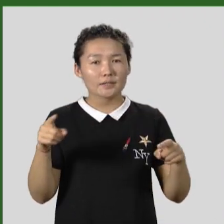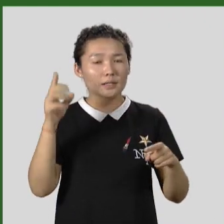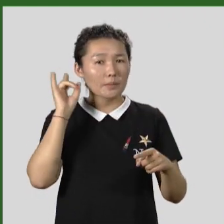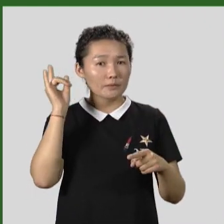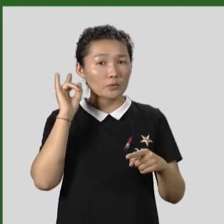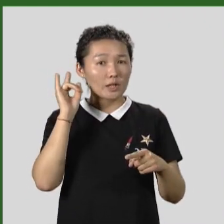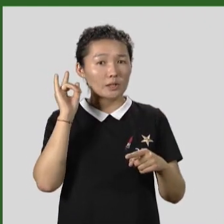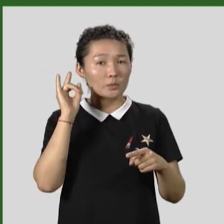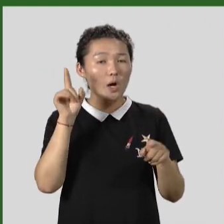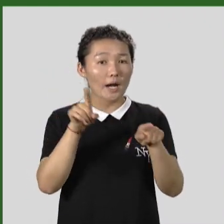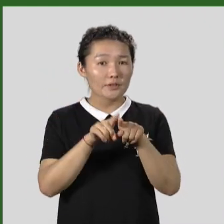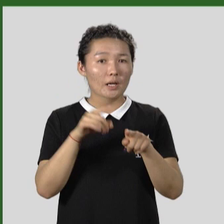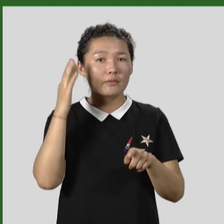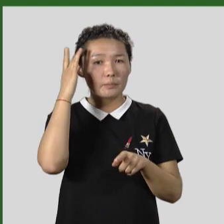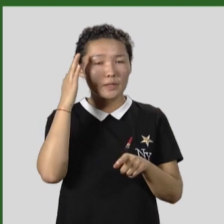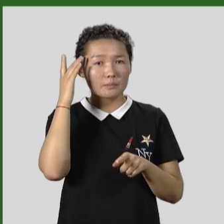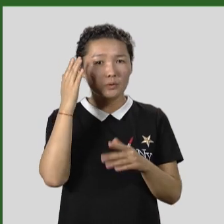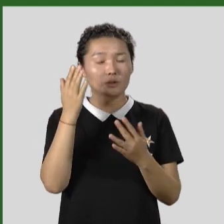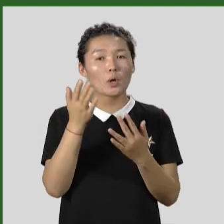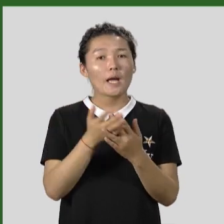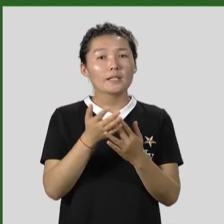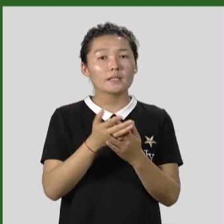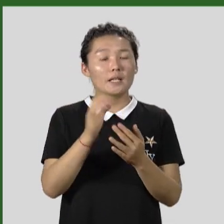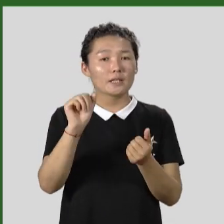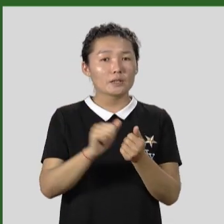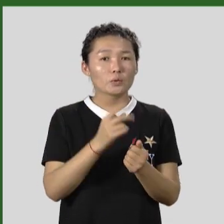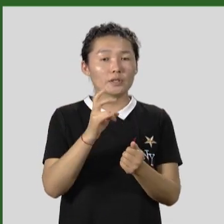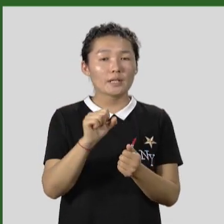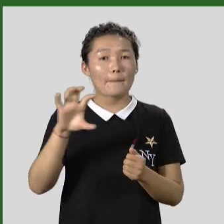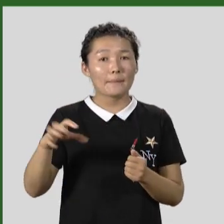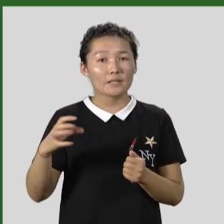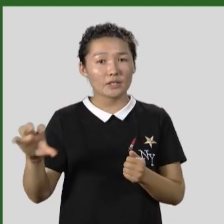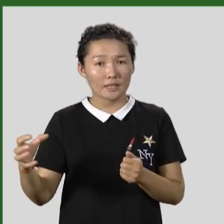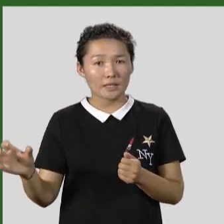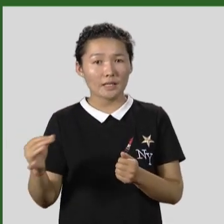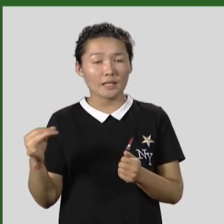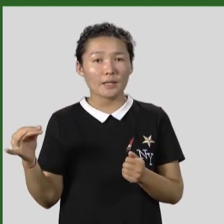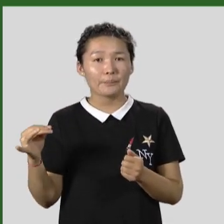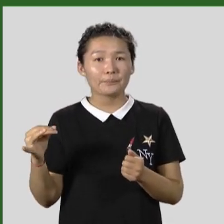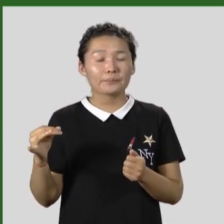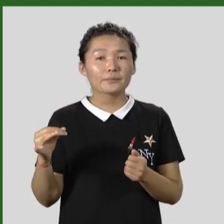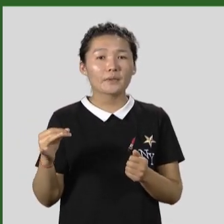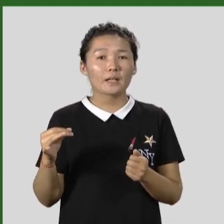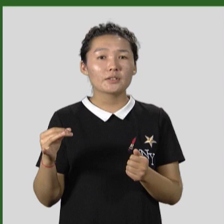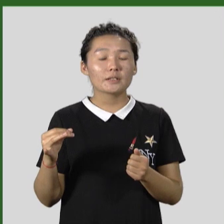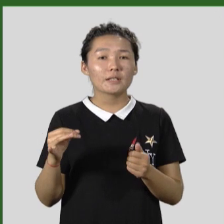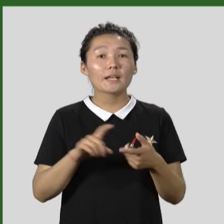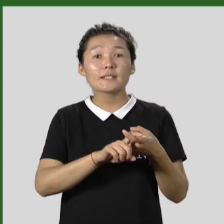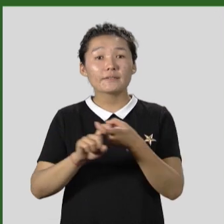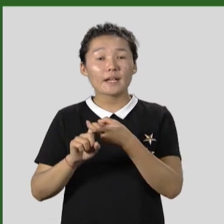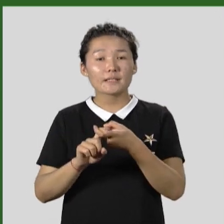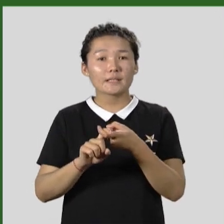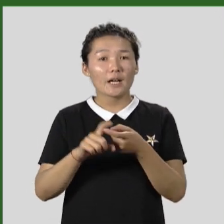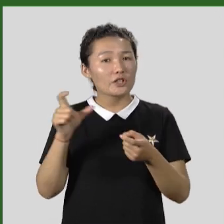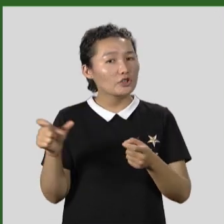смыслу. Деление суши на материки и континенты связано не с человеческой историей, а с